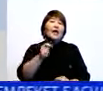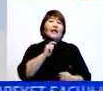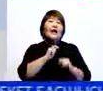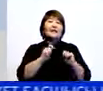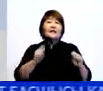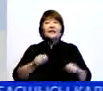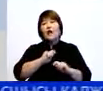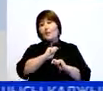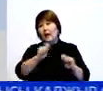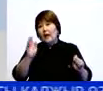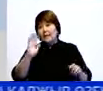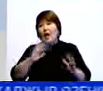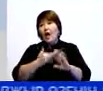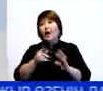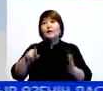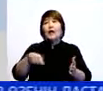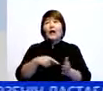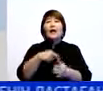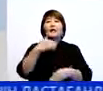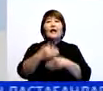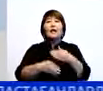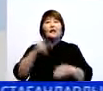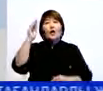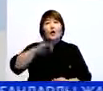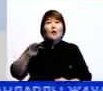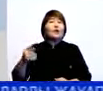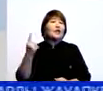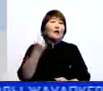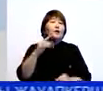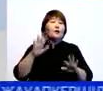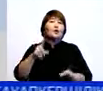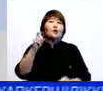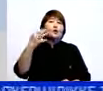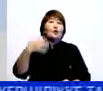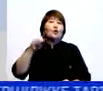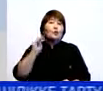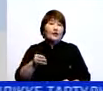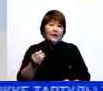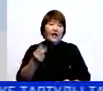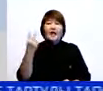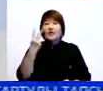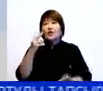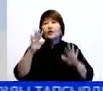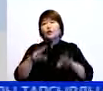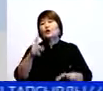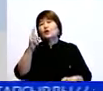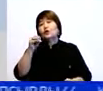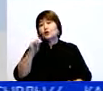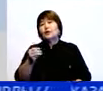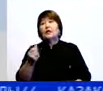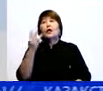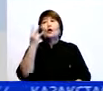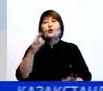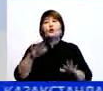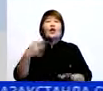сыйлықтармен марапатталады. Аудандық қалалық кезеңде оқушылар бірінші орын 150 мың теңге, екінші орын 100 мың теңге, үшінші